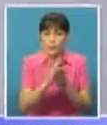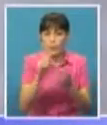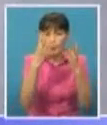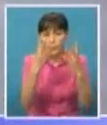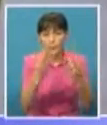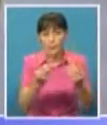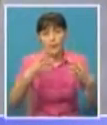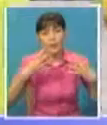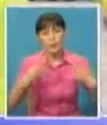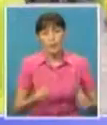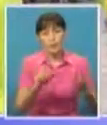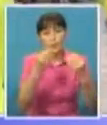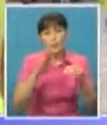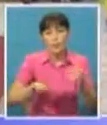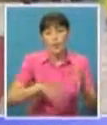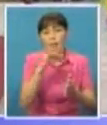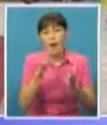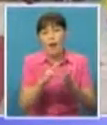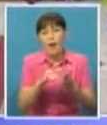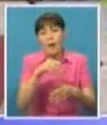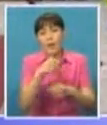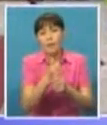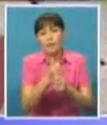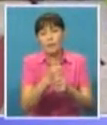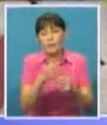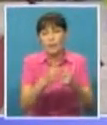созылған денсаулық күнінің соңында қала басшысы жүзден жүйріктерге